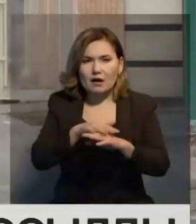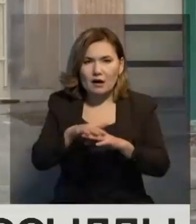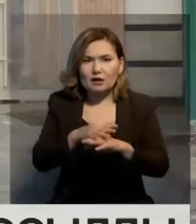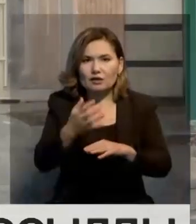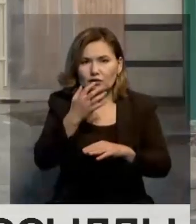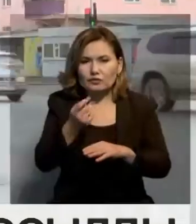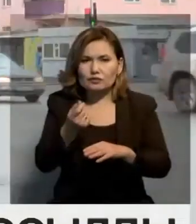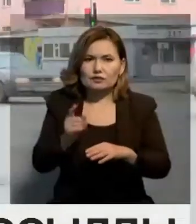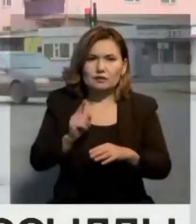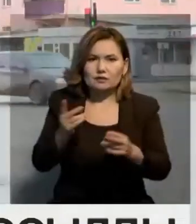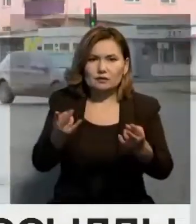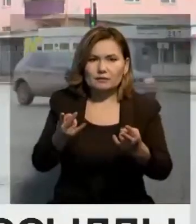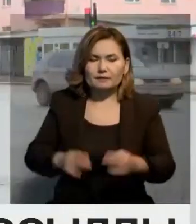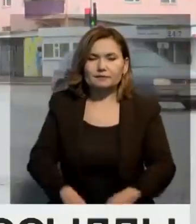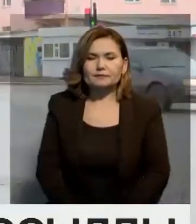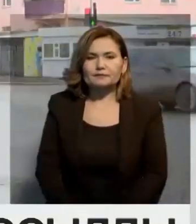келеді.